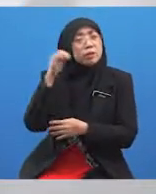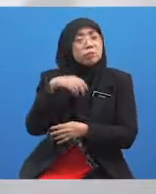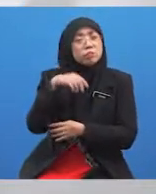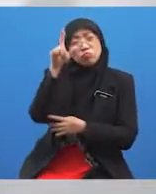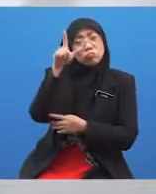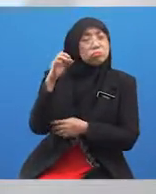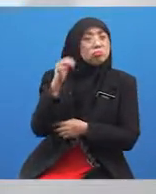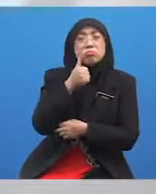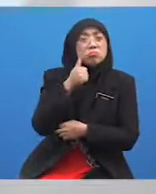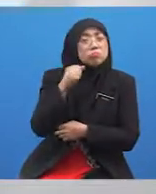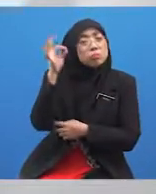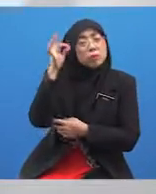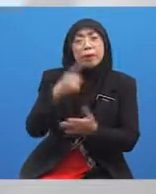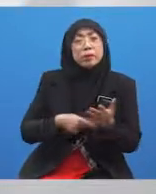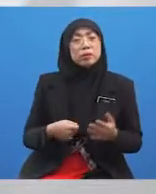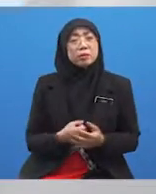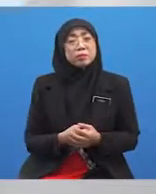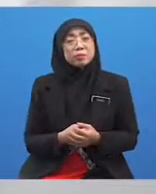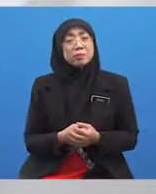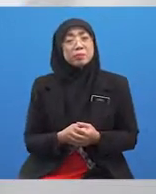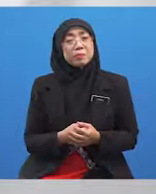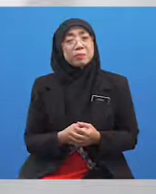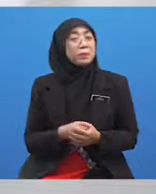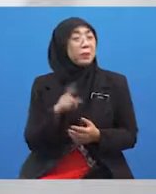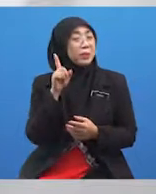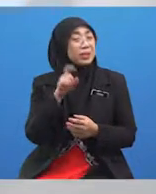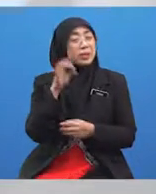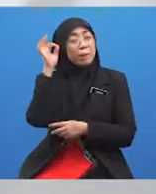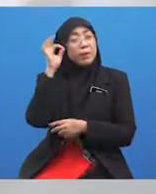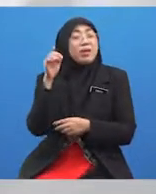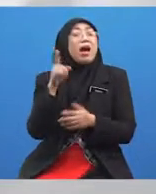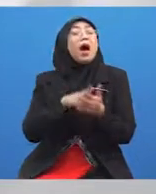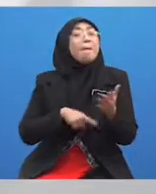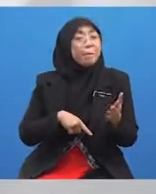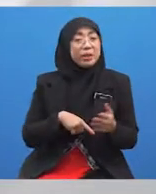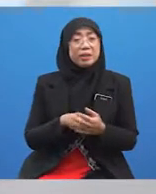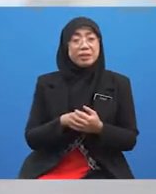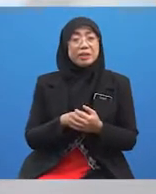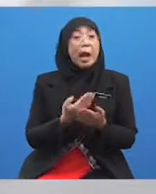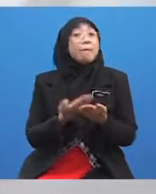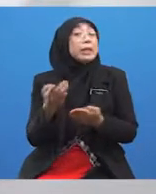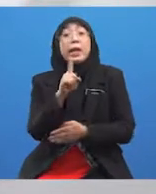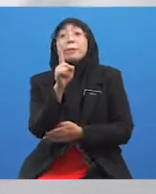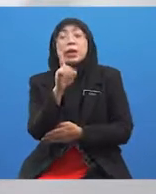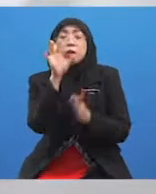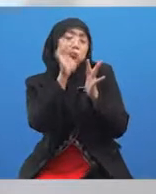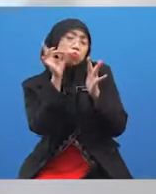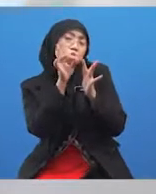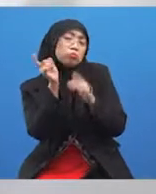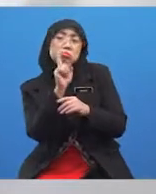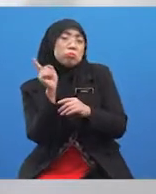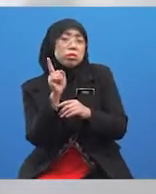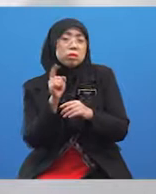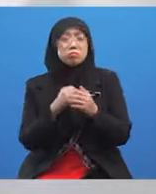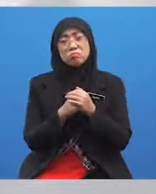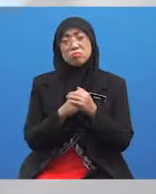dan perempuan tersebut? Sudah pasti mereka hendak memiliki barang tersebut. Mungkin juga mereka fikir mampu